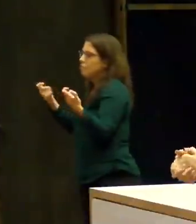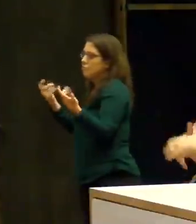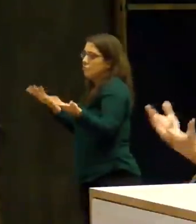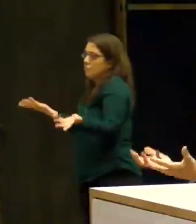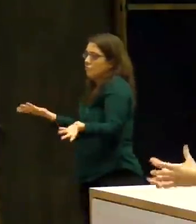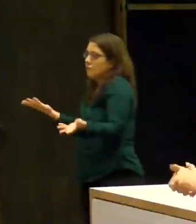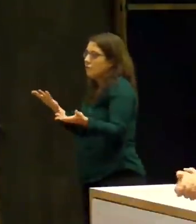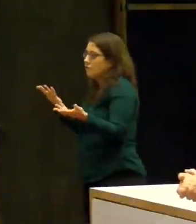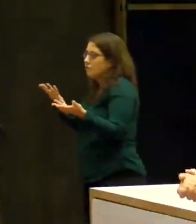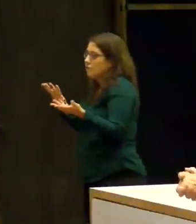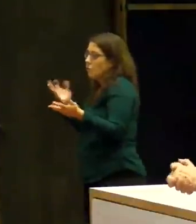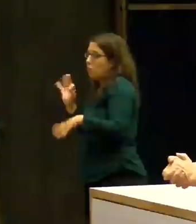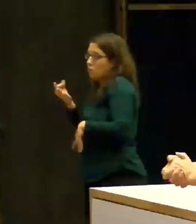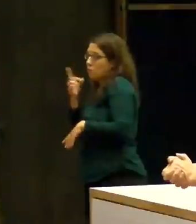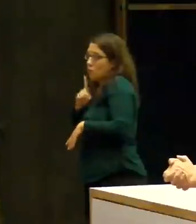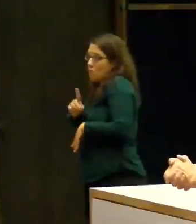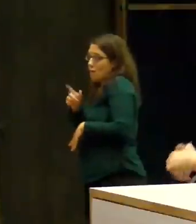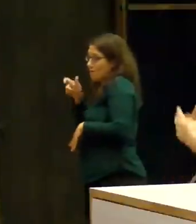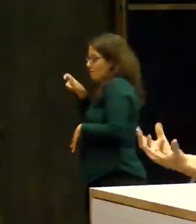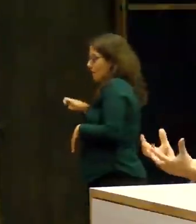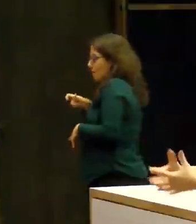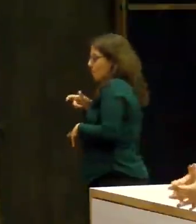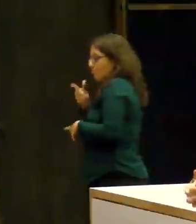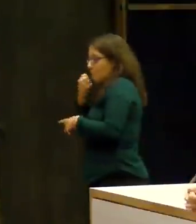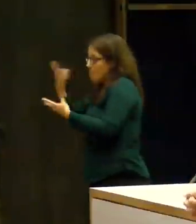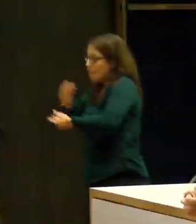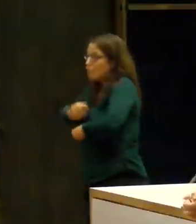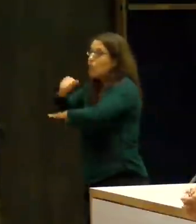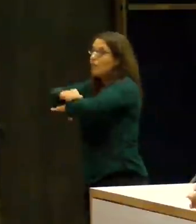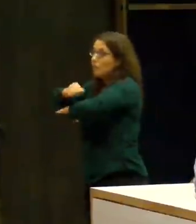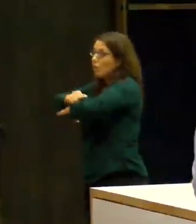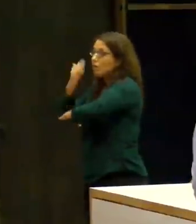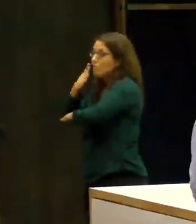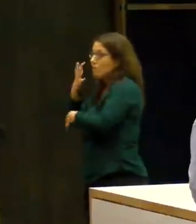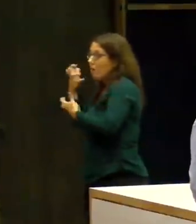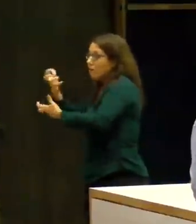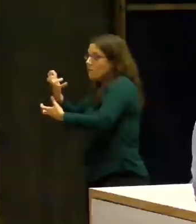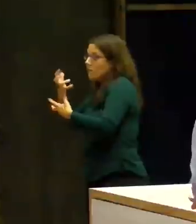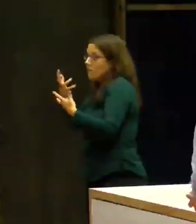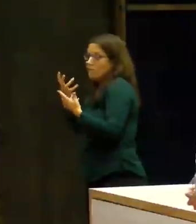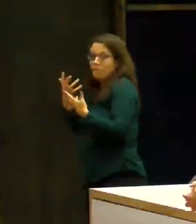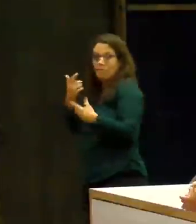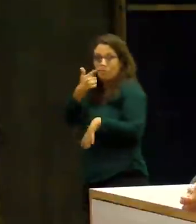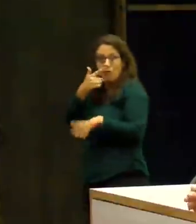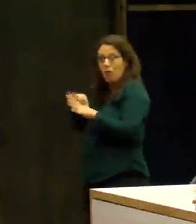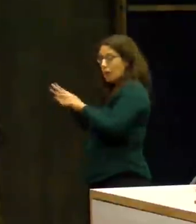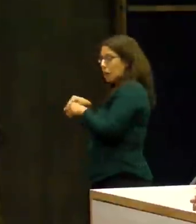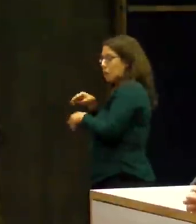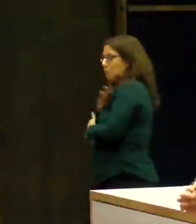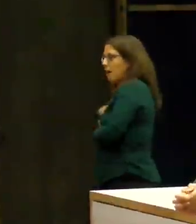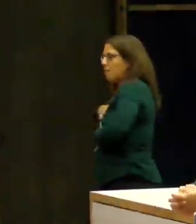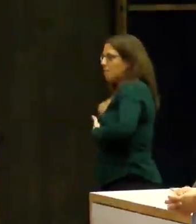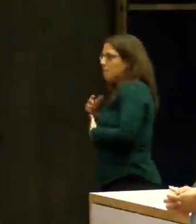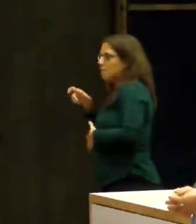Donc évidemment, il y aurait moyen. Mais en tout cas, bienvenue sur les stands. Je pense que nos équipes de bénévoles seraient